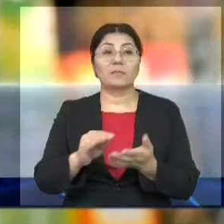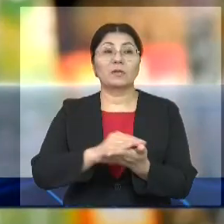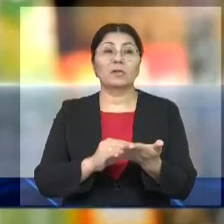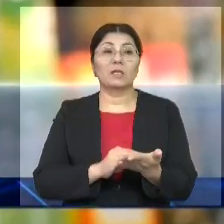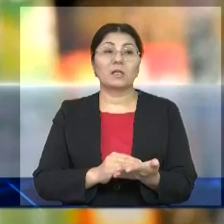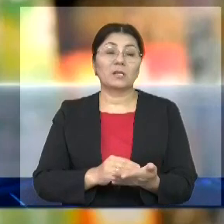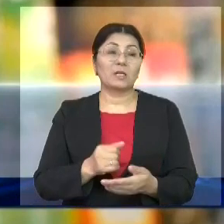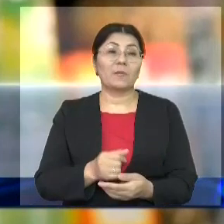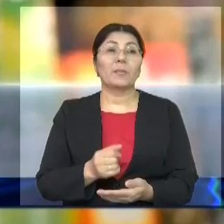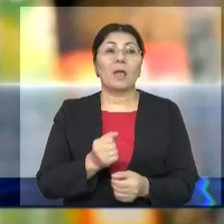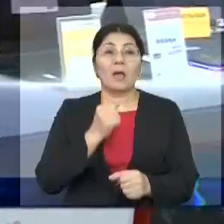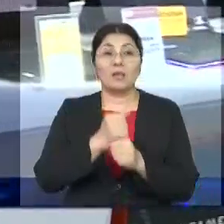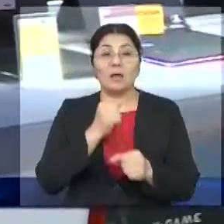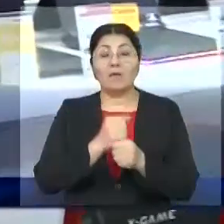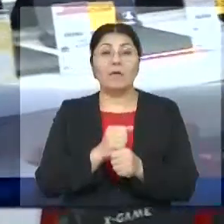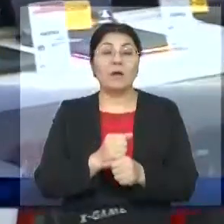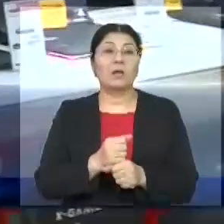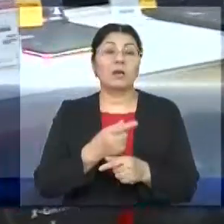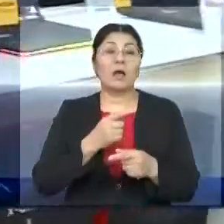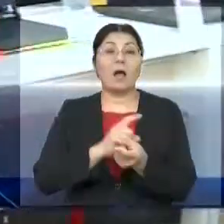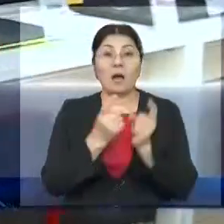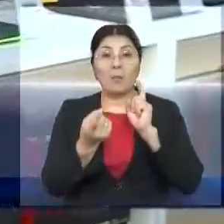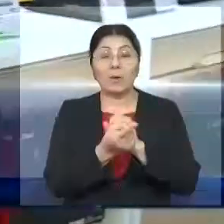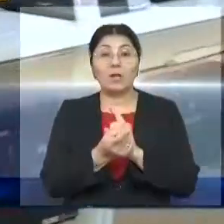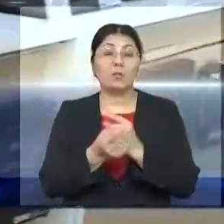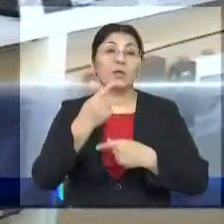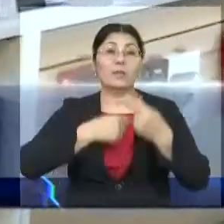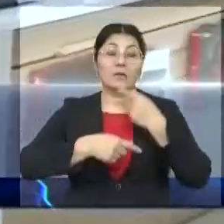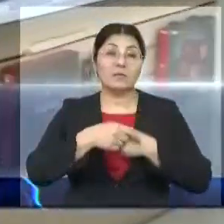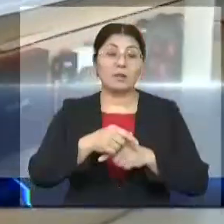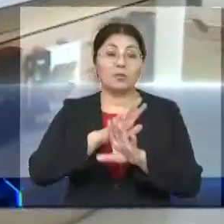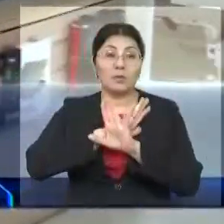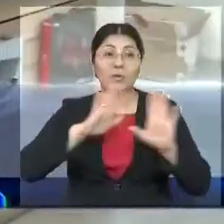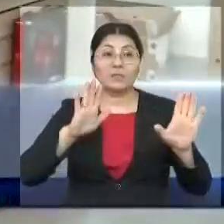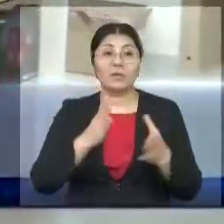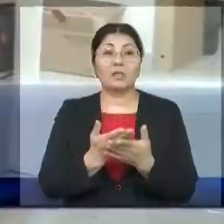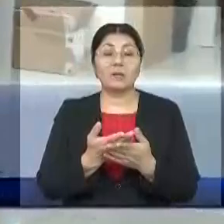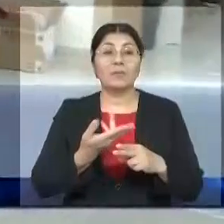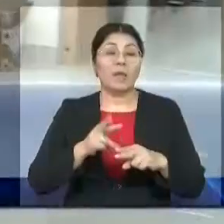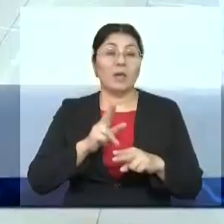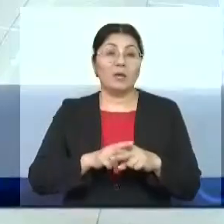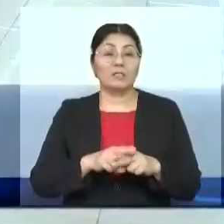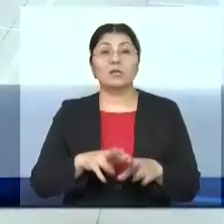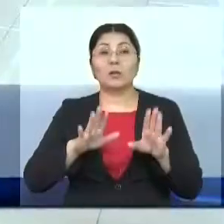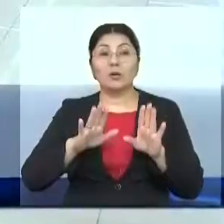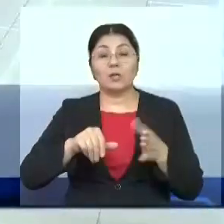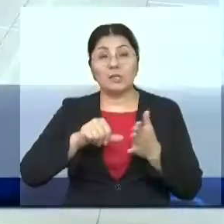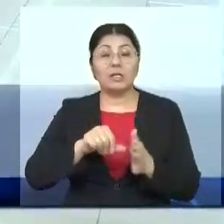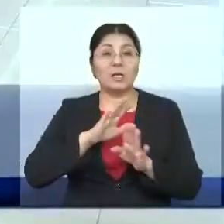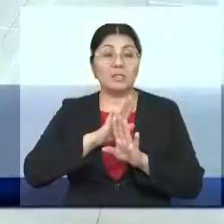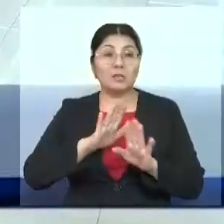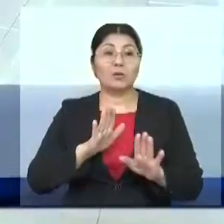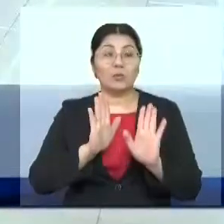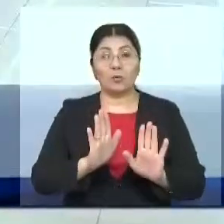не подлежит». Тут стоит отметить, что уместно такое заявление только в отделах нижнего белья, чулочно-носочных отделах. В магазинах,